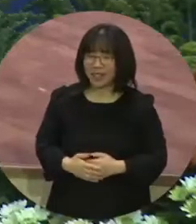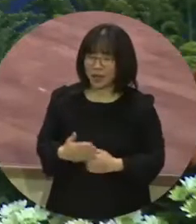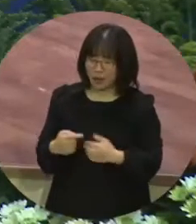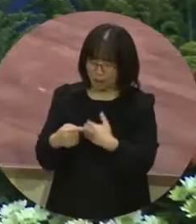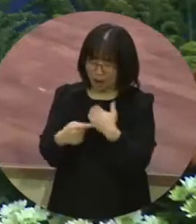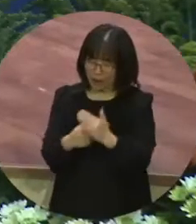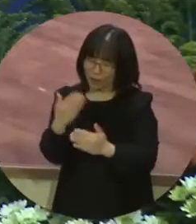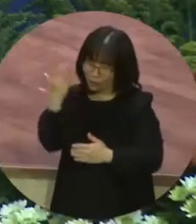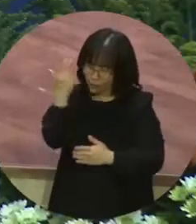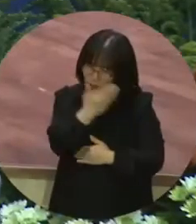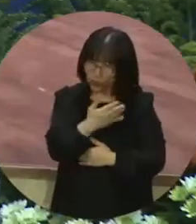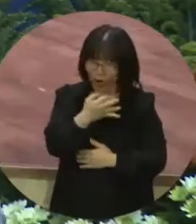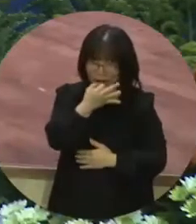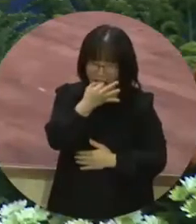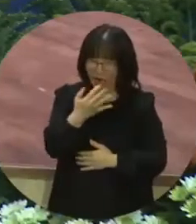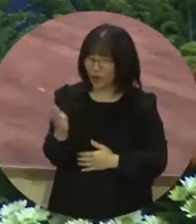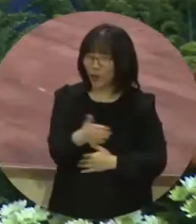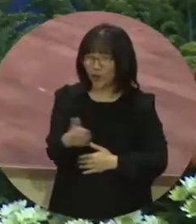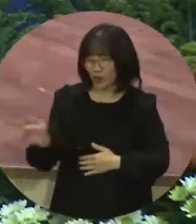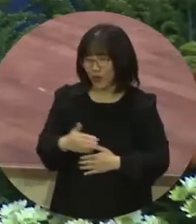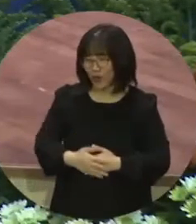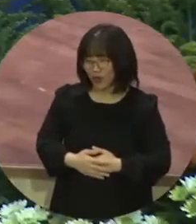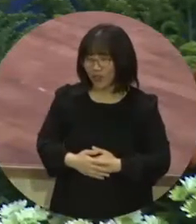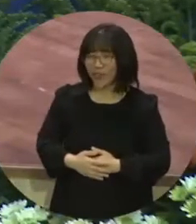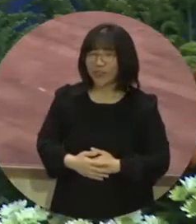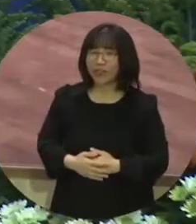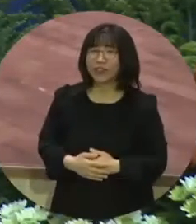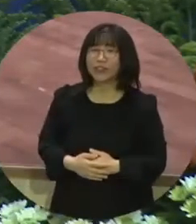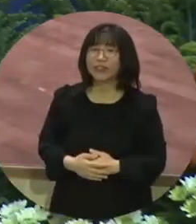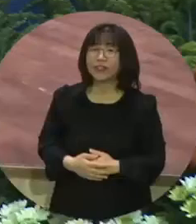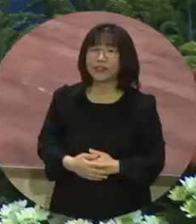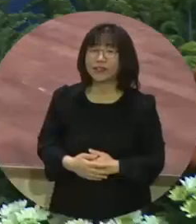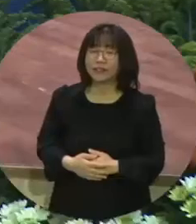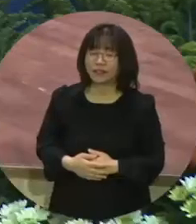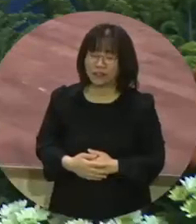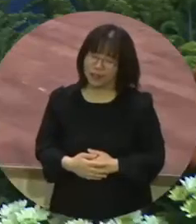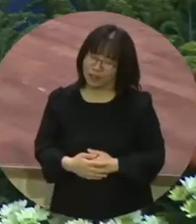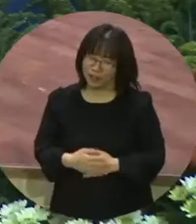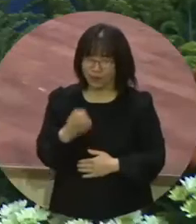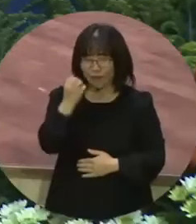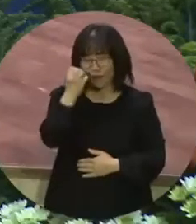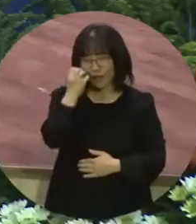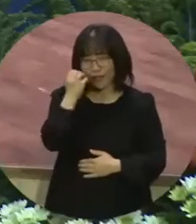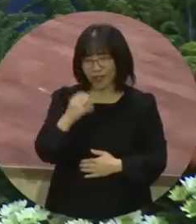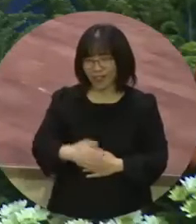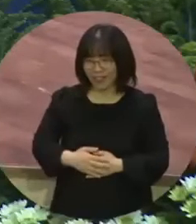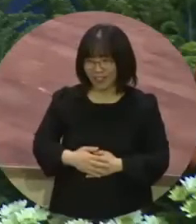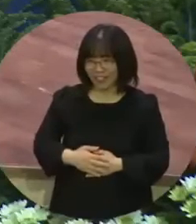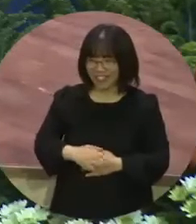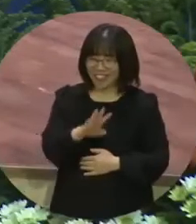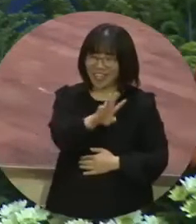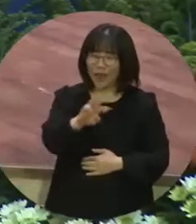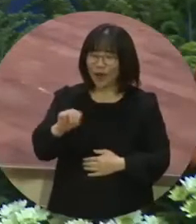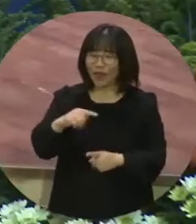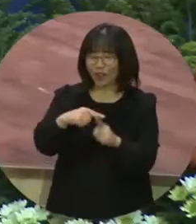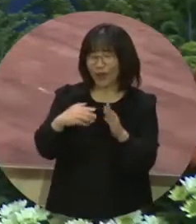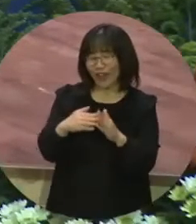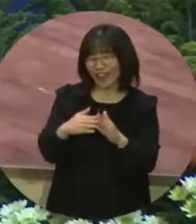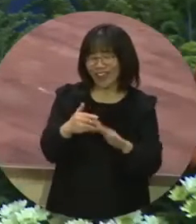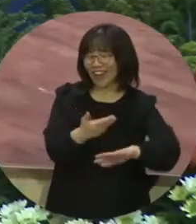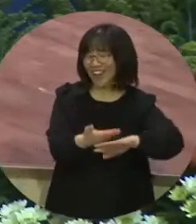순수한, 그다 3, 4년 믿은 분들, 요런 분들. 이상하지요. 우리 교회 말고 다른 교회